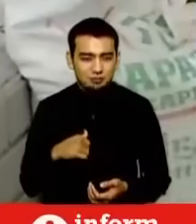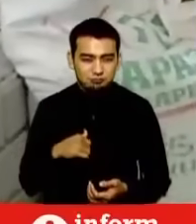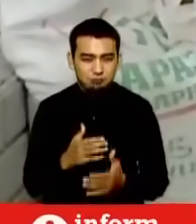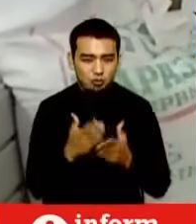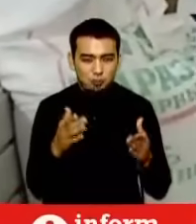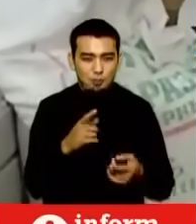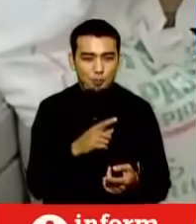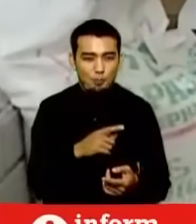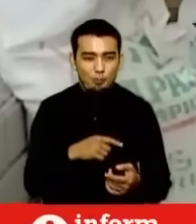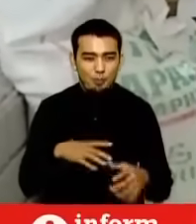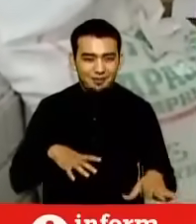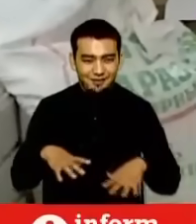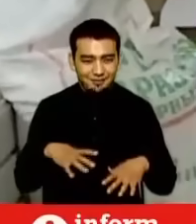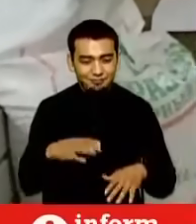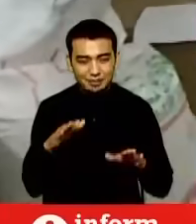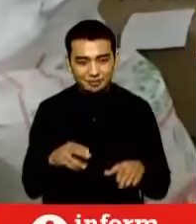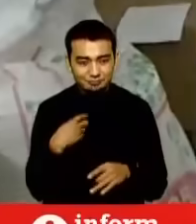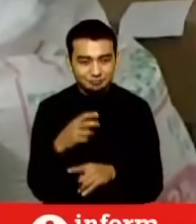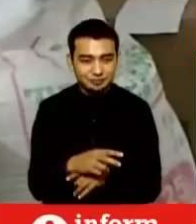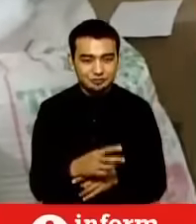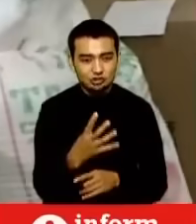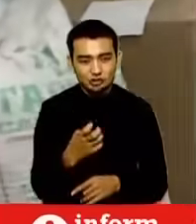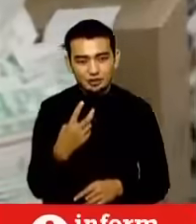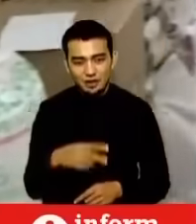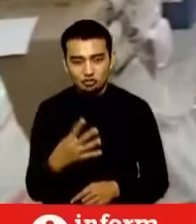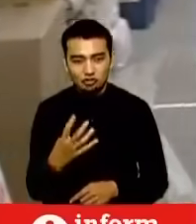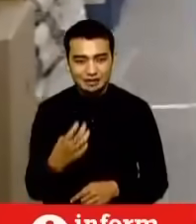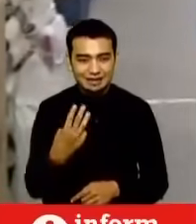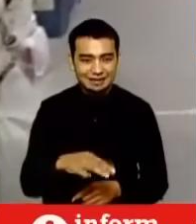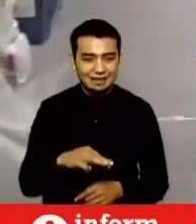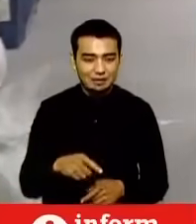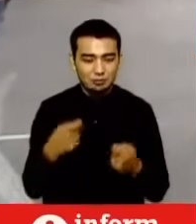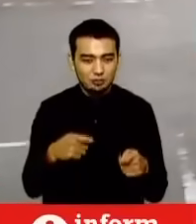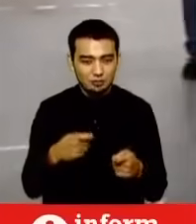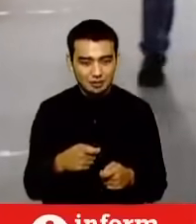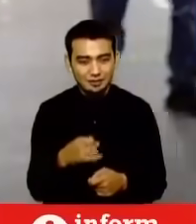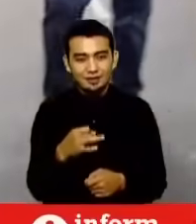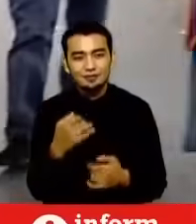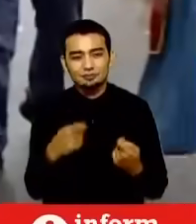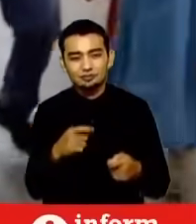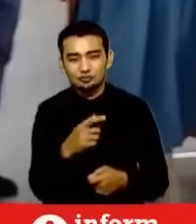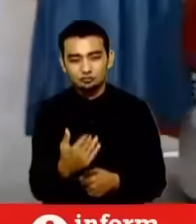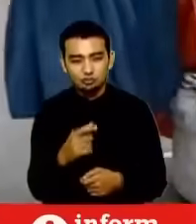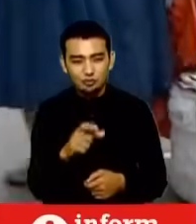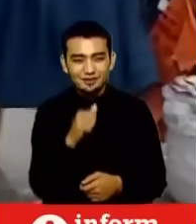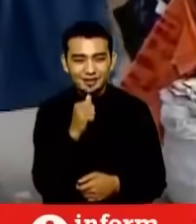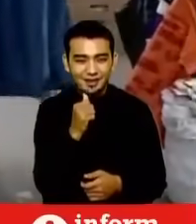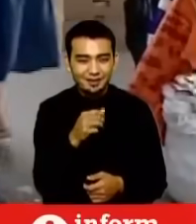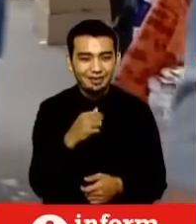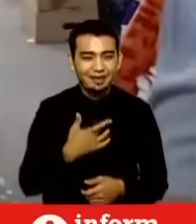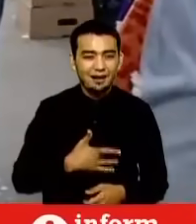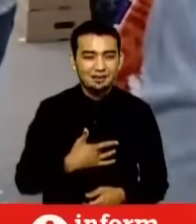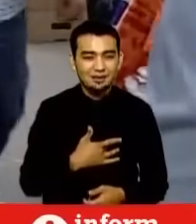жүрміз. Мұнда қант 420-430 теңге көлемінде саудаланып жатыр. Сатушылардың айтуынша, тәтті құм Тараз